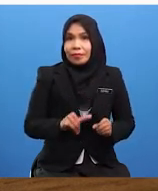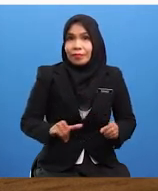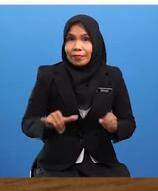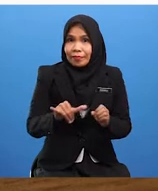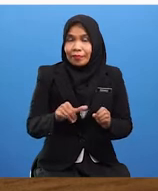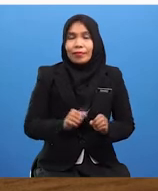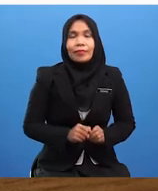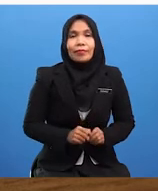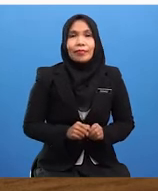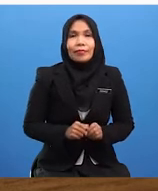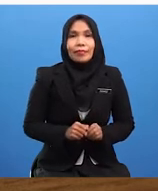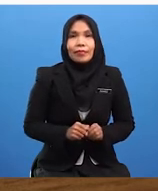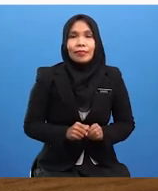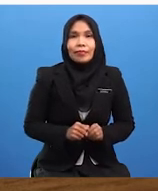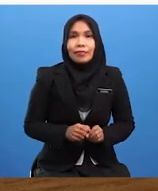1794 hingga